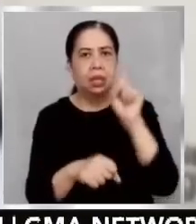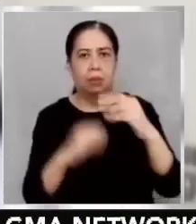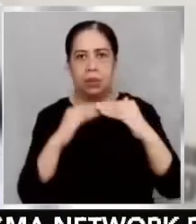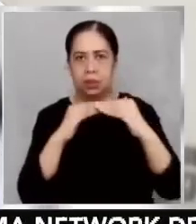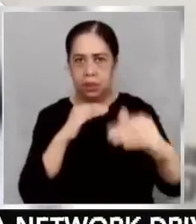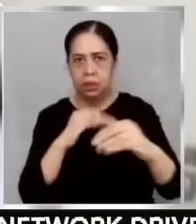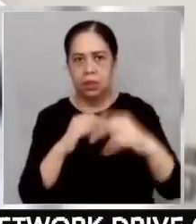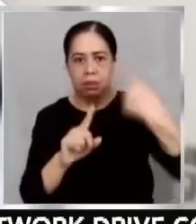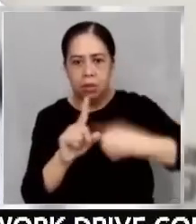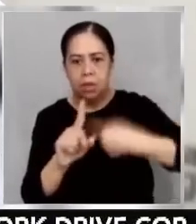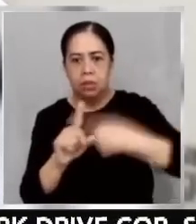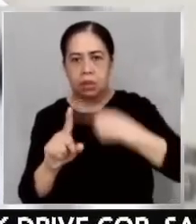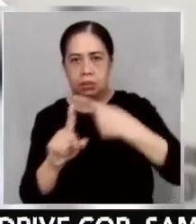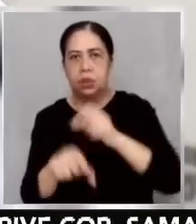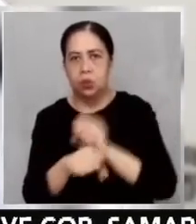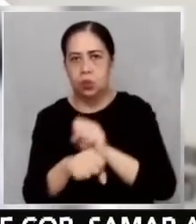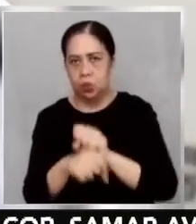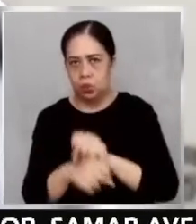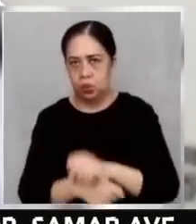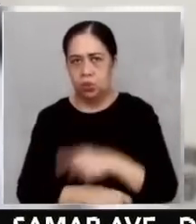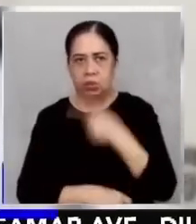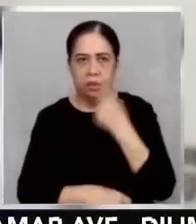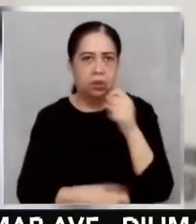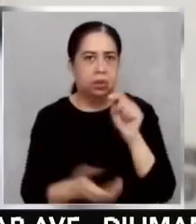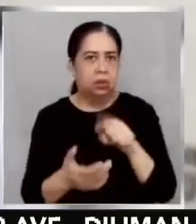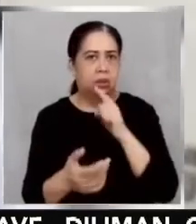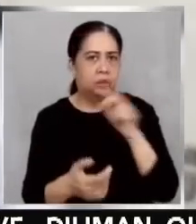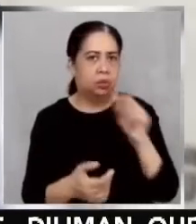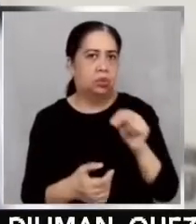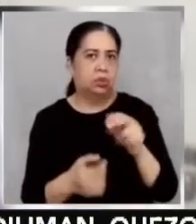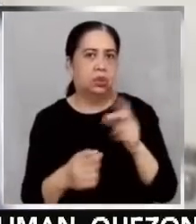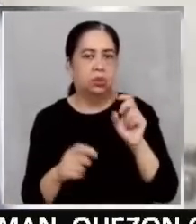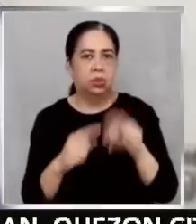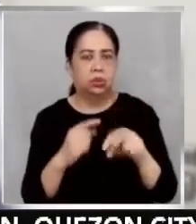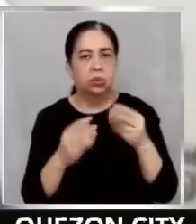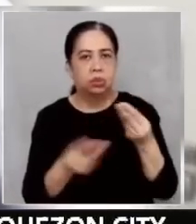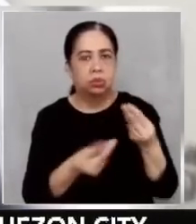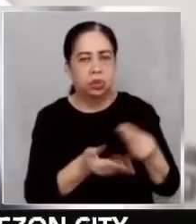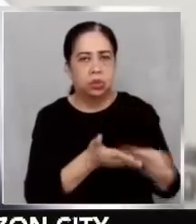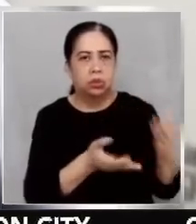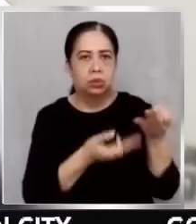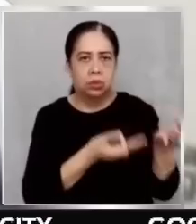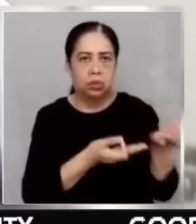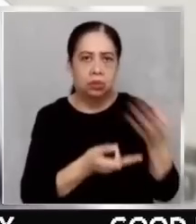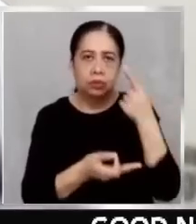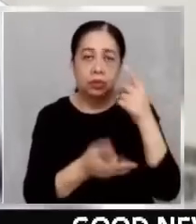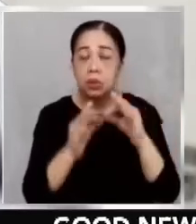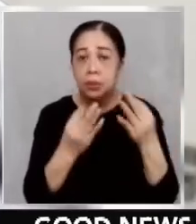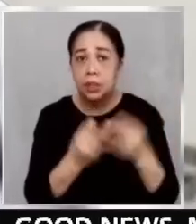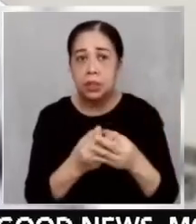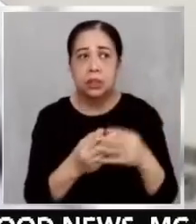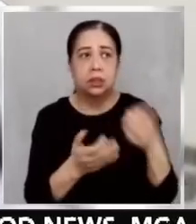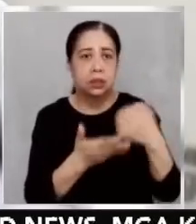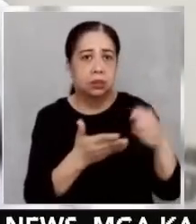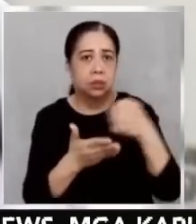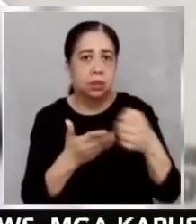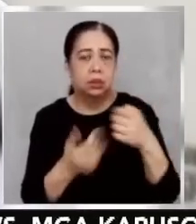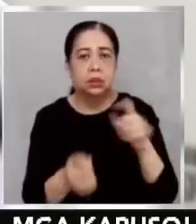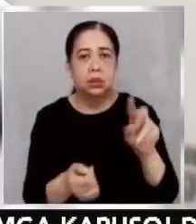income, kasi yun yung kailangan talaga para pantustos sa pamilya, sa pangailangan ng anak,